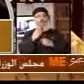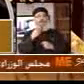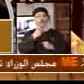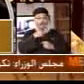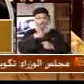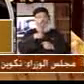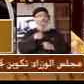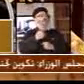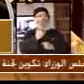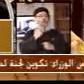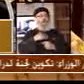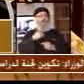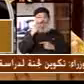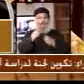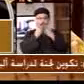من احتياجي.